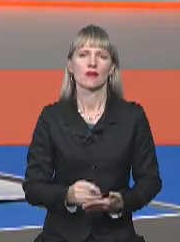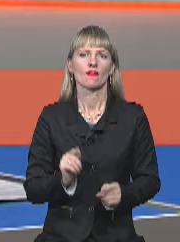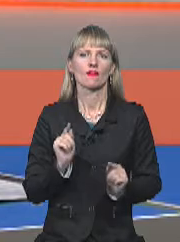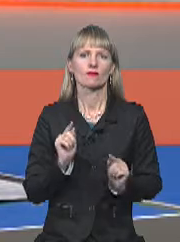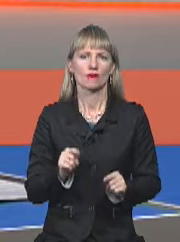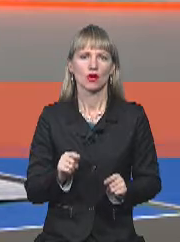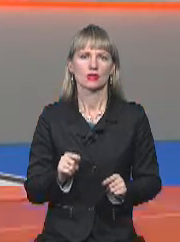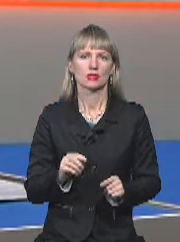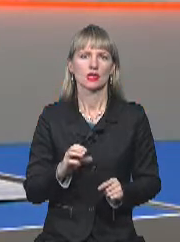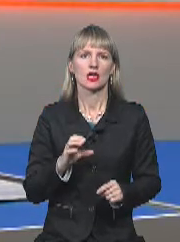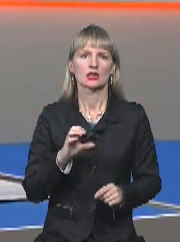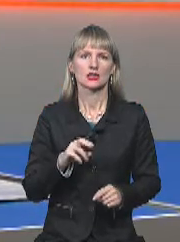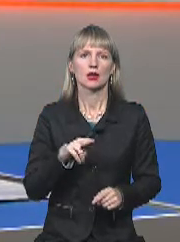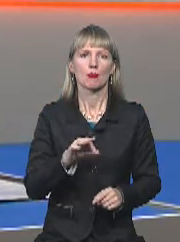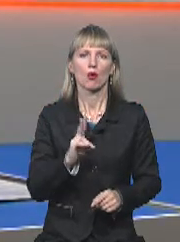вона спокуту